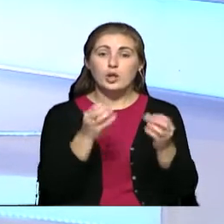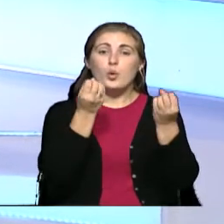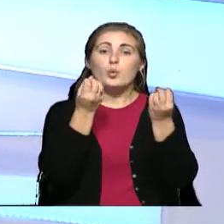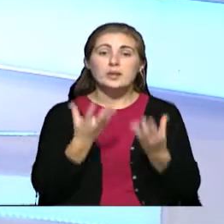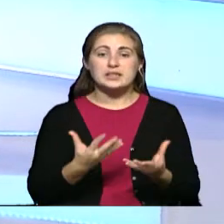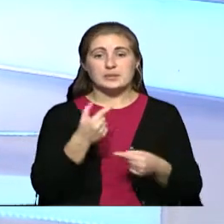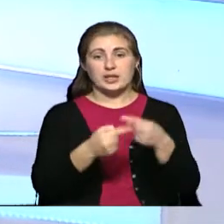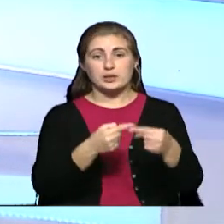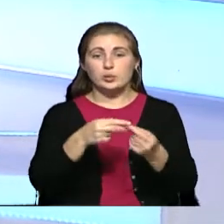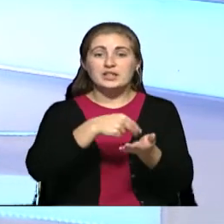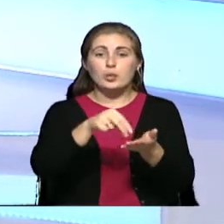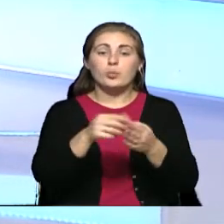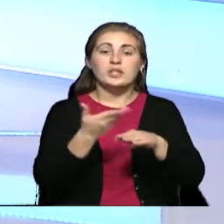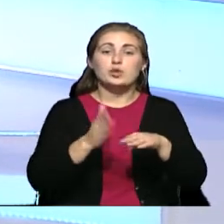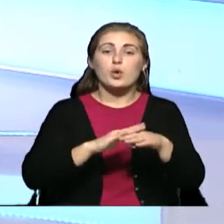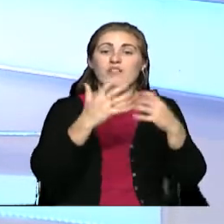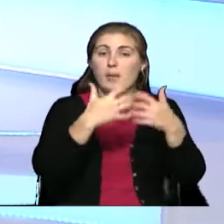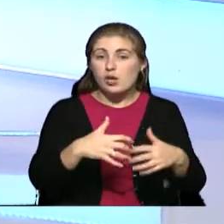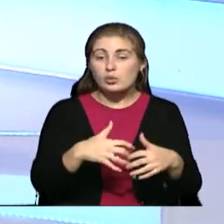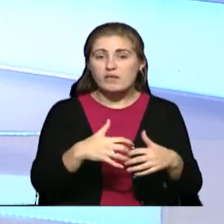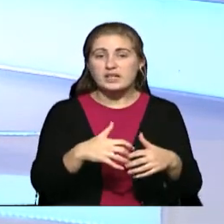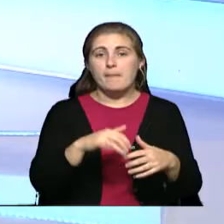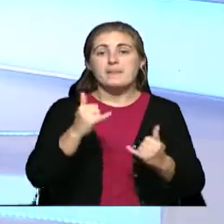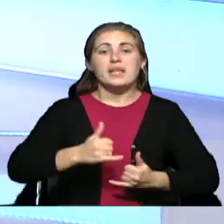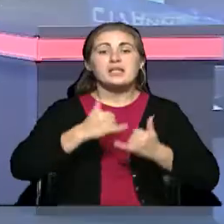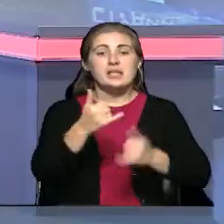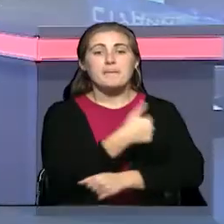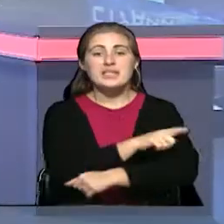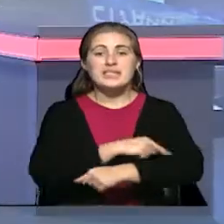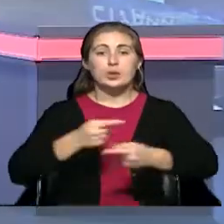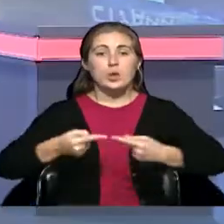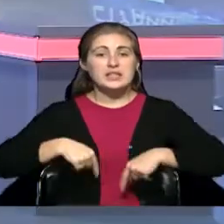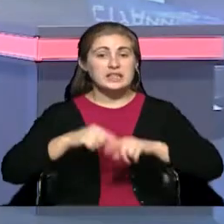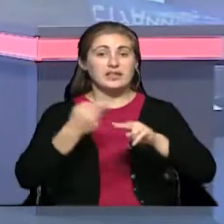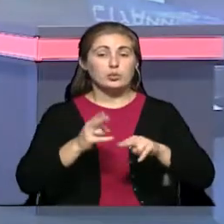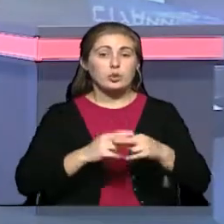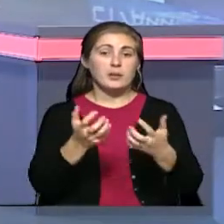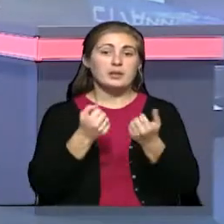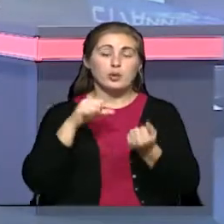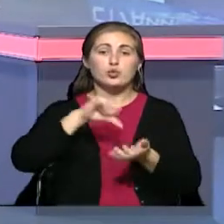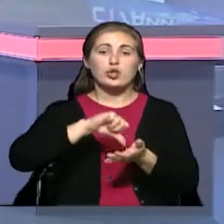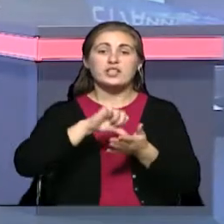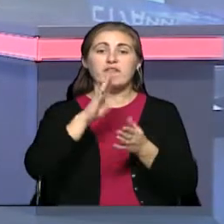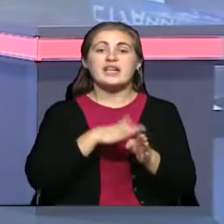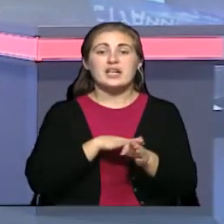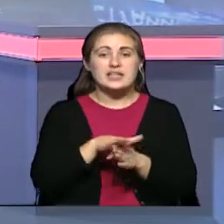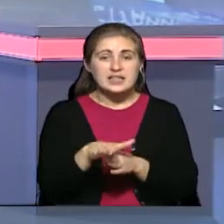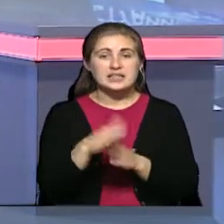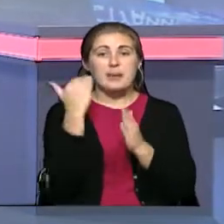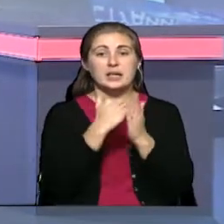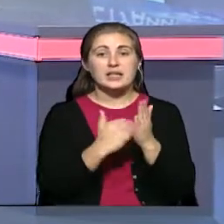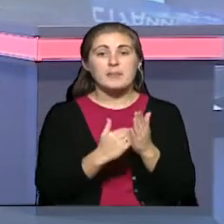упростить процедуру закупки тяжелого оборудования для медицинских организаций, которые принимают участие в реализации